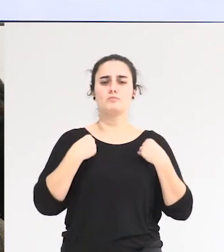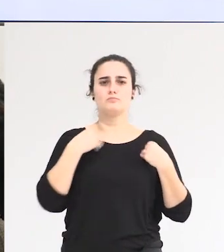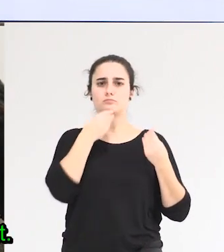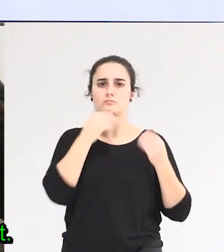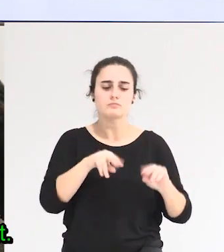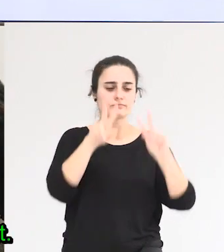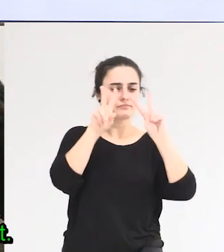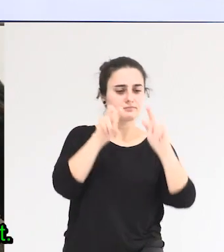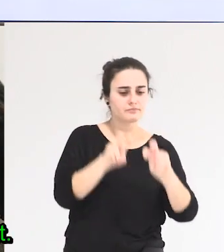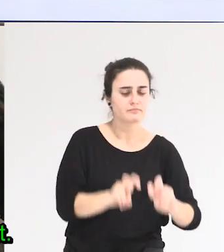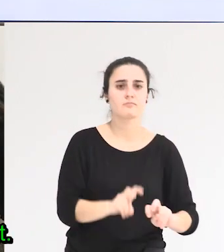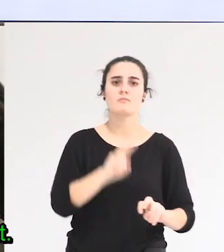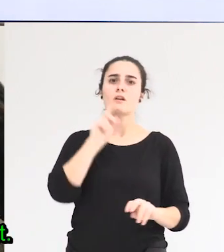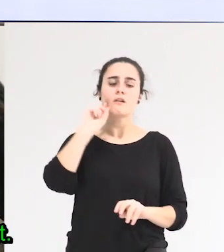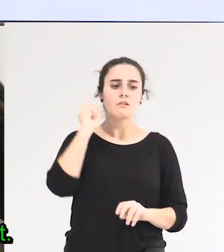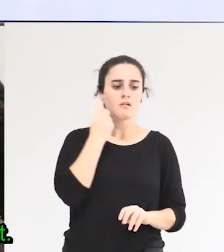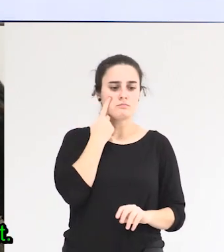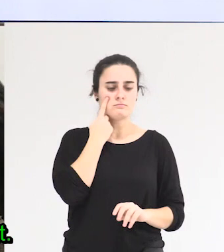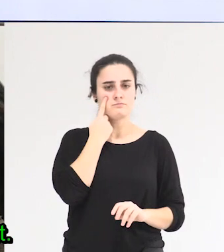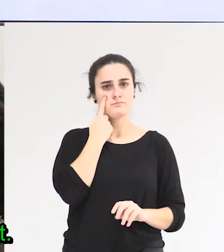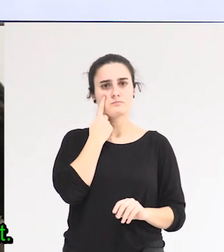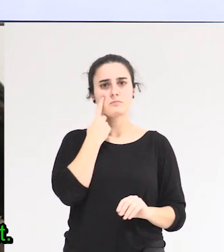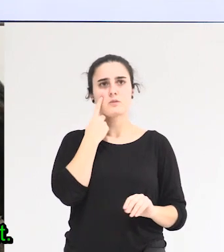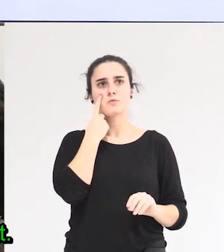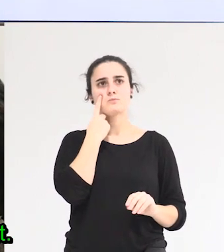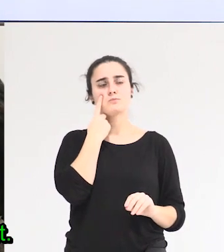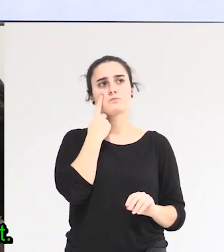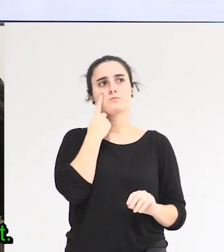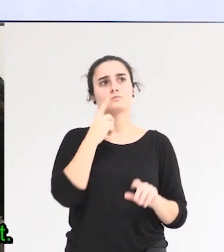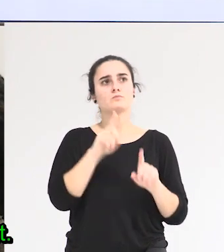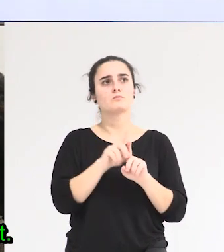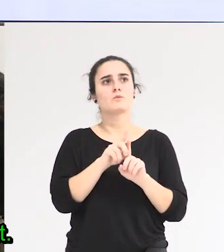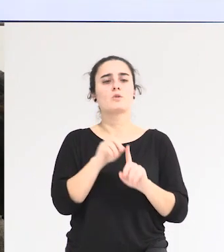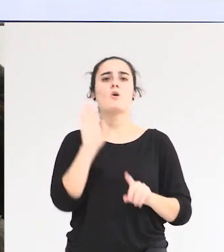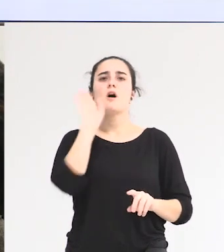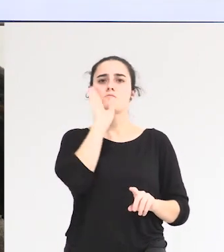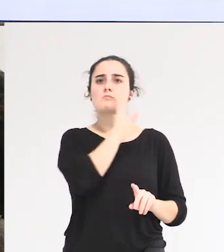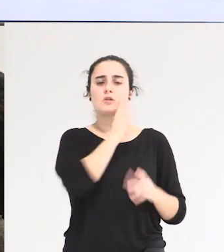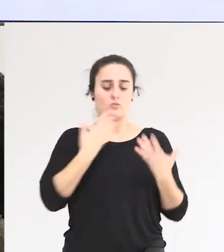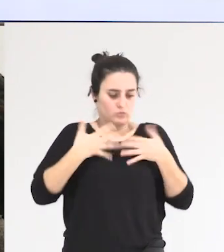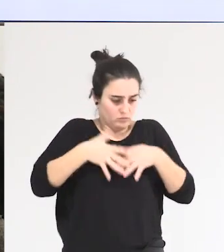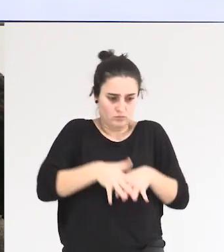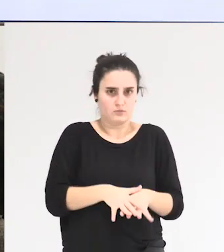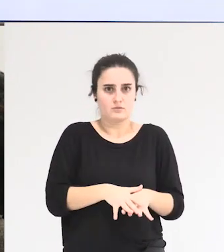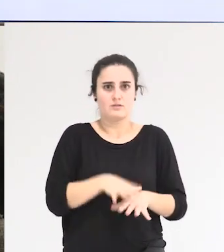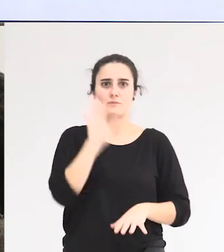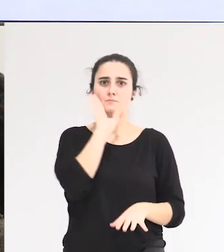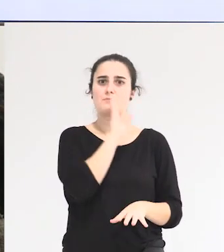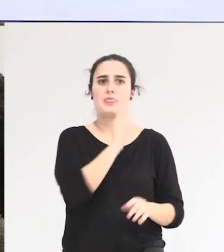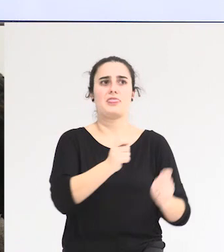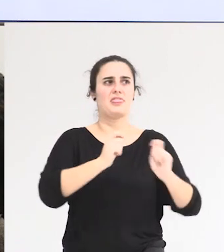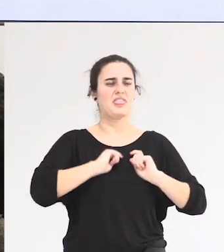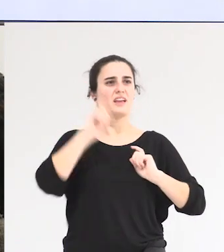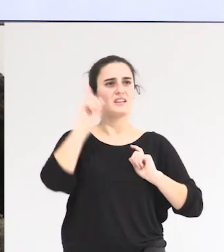dut amatasunak ez ziola ez zuela ondoratu nola bait. Amatasunak de hecho eman ziola tarte